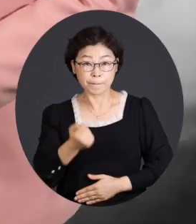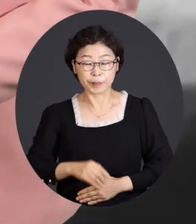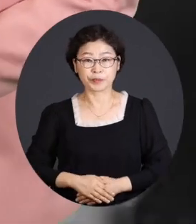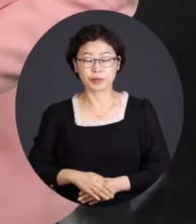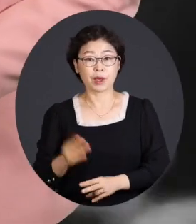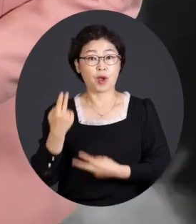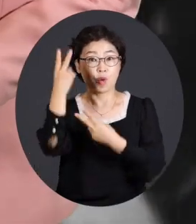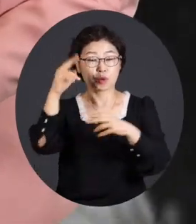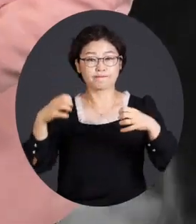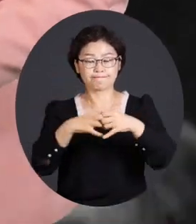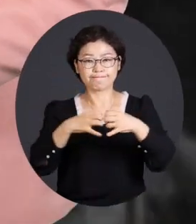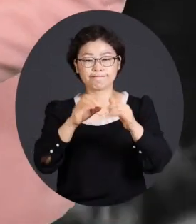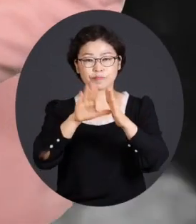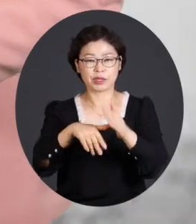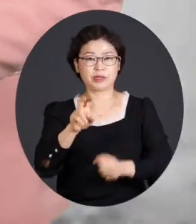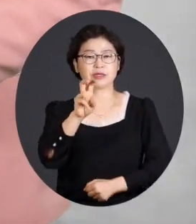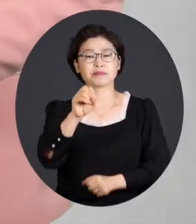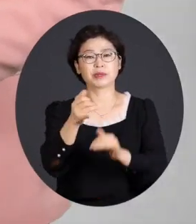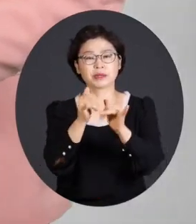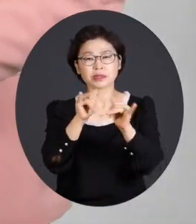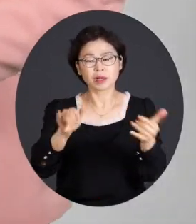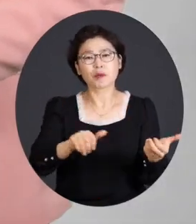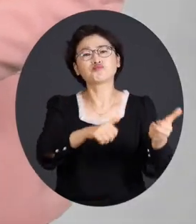오키나와 전투에서 20만 명이